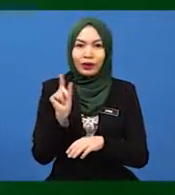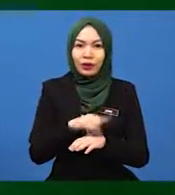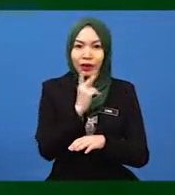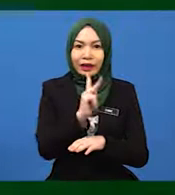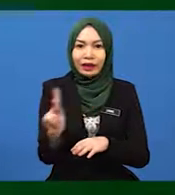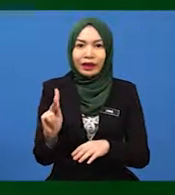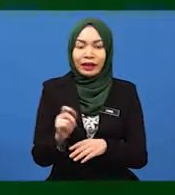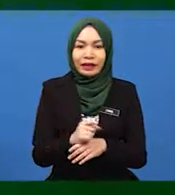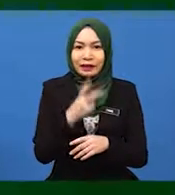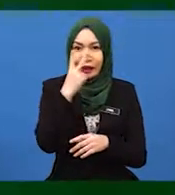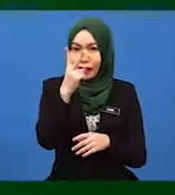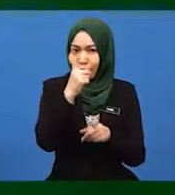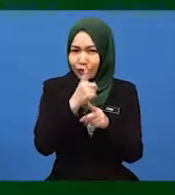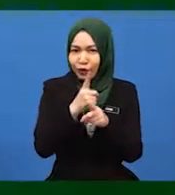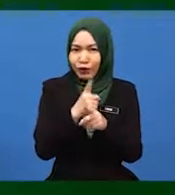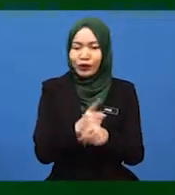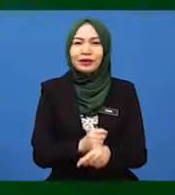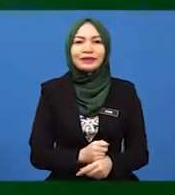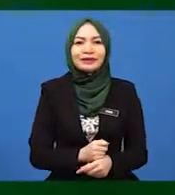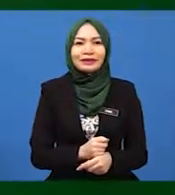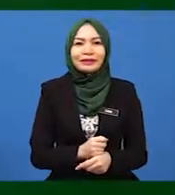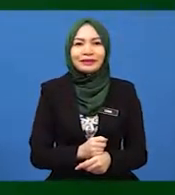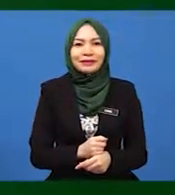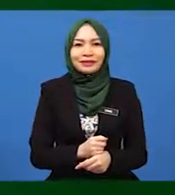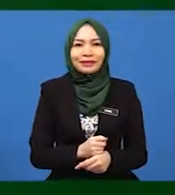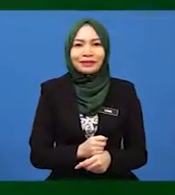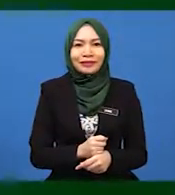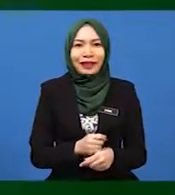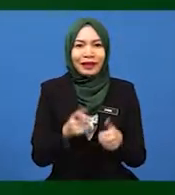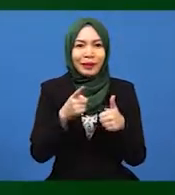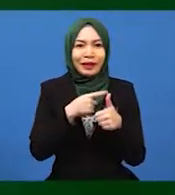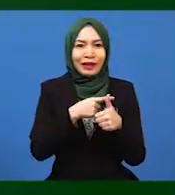Cuba perhatikan betul-betul pada baris pertama.